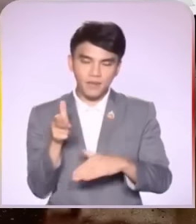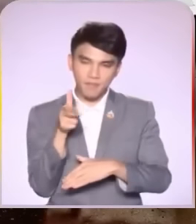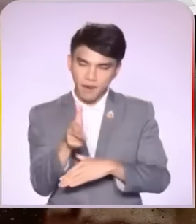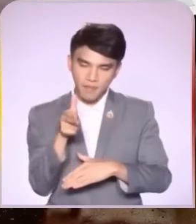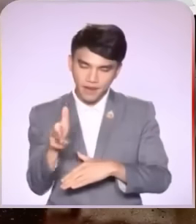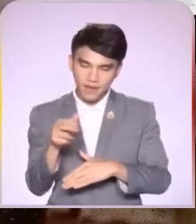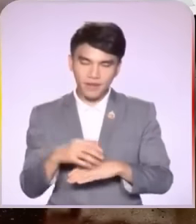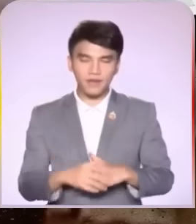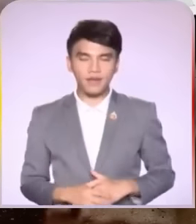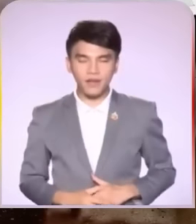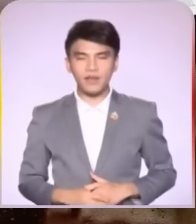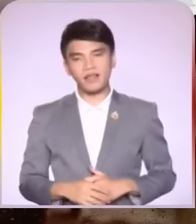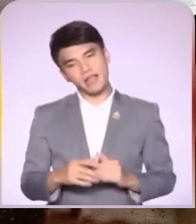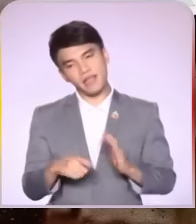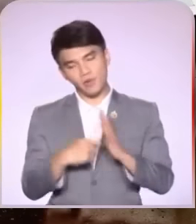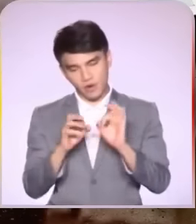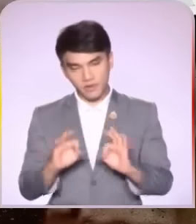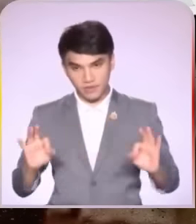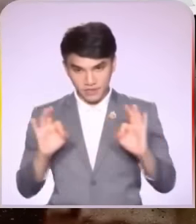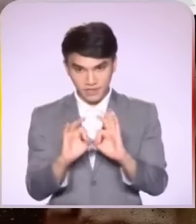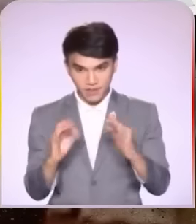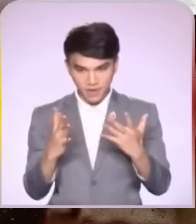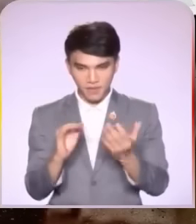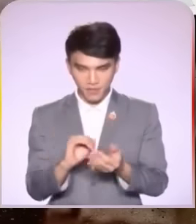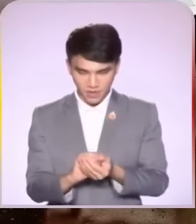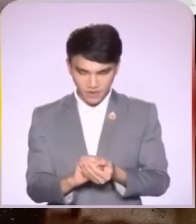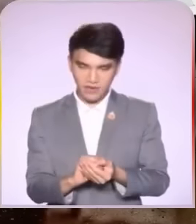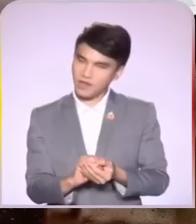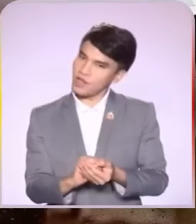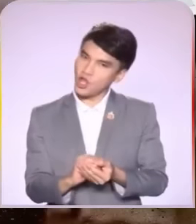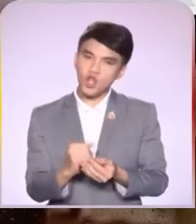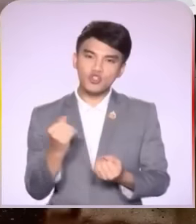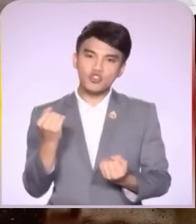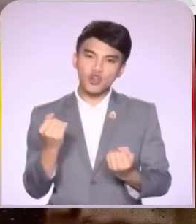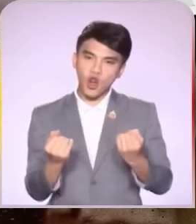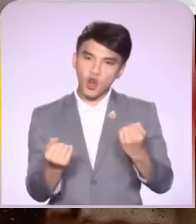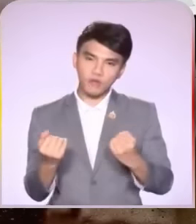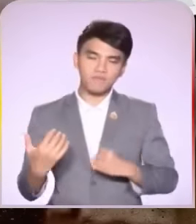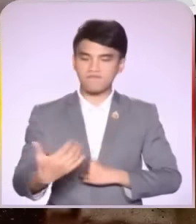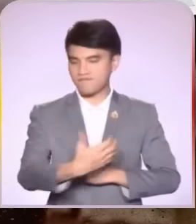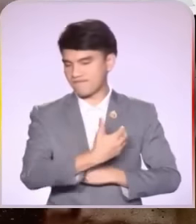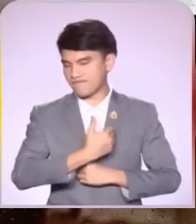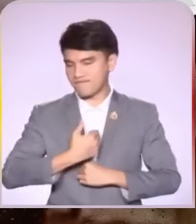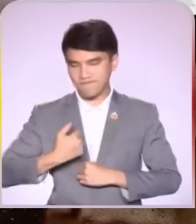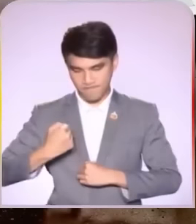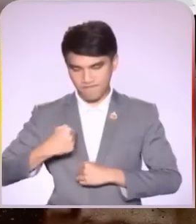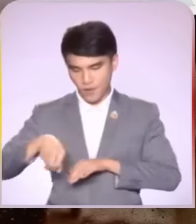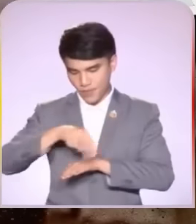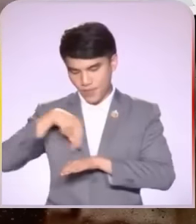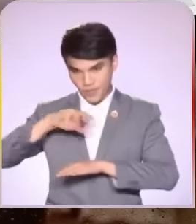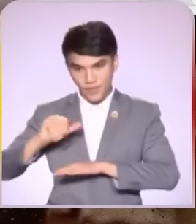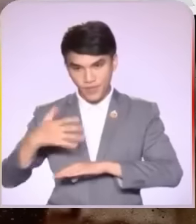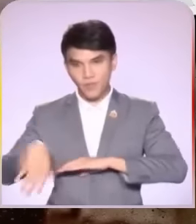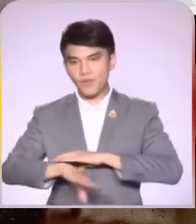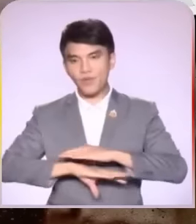ปืนในทางสาธารณะโดยไม่มีเหตุอันควรแล้วก็มีการยึดรถคันเมื่อสักครู่นี้ล่ะค่ะเพราะว่าเป็นรถคันที่ใช้ก่อเหตุเอาไปตรวจสอบ